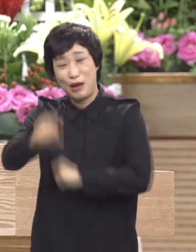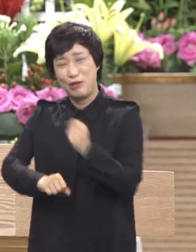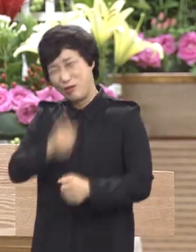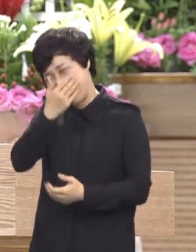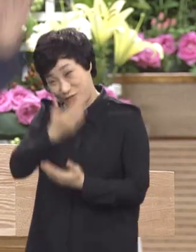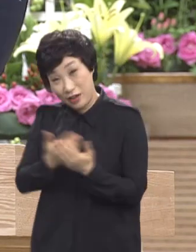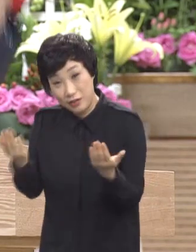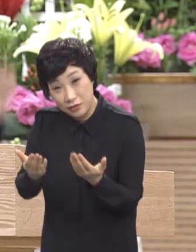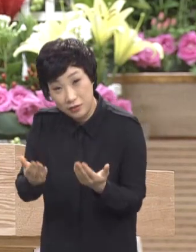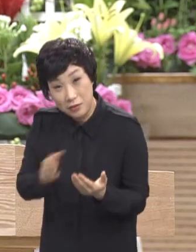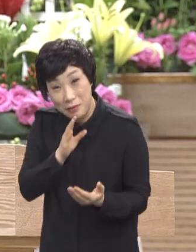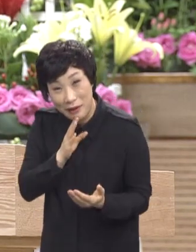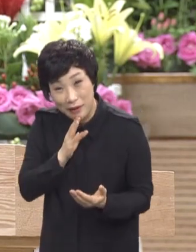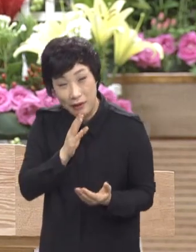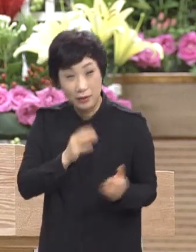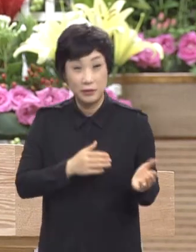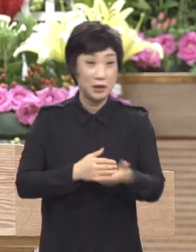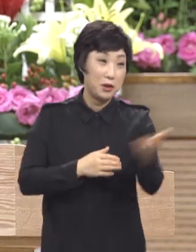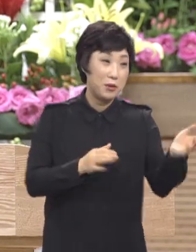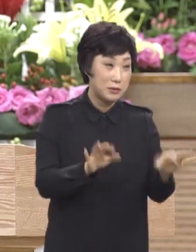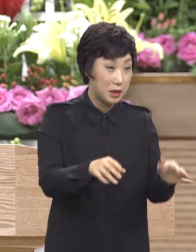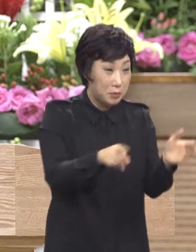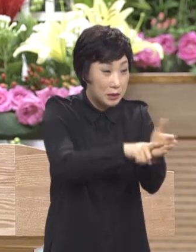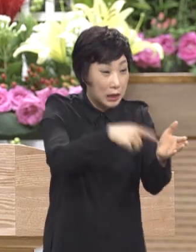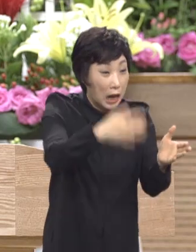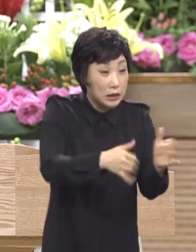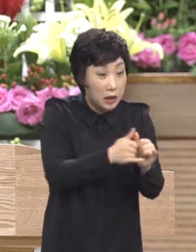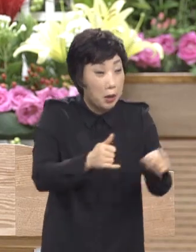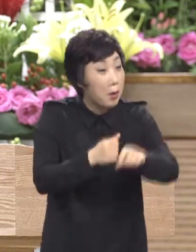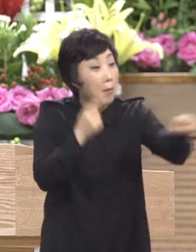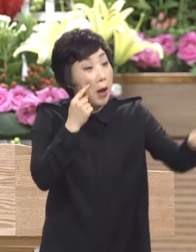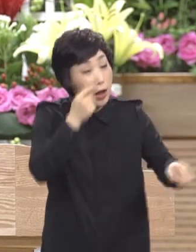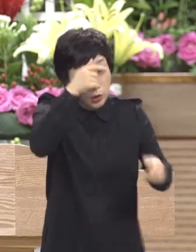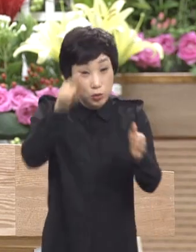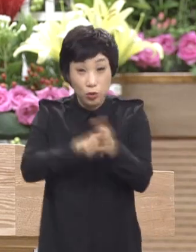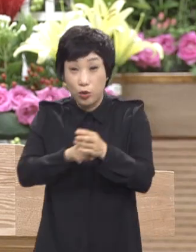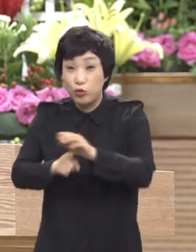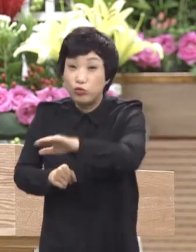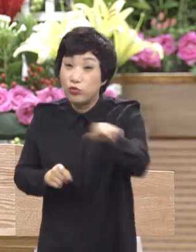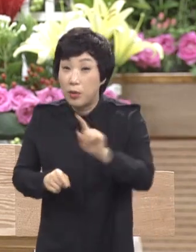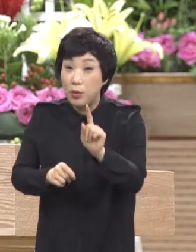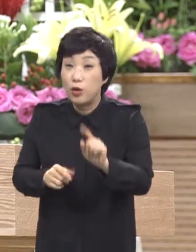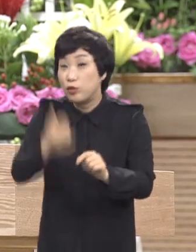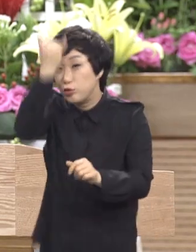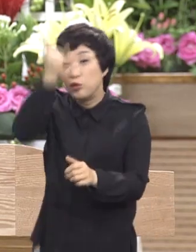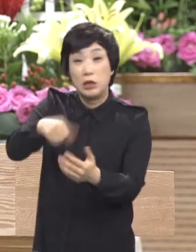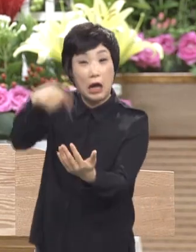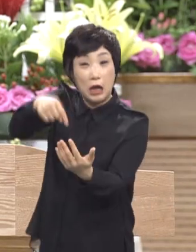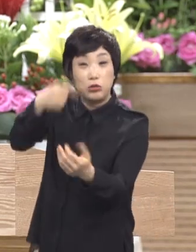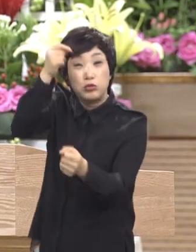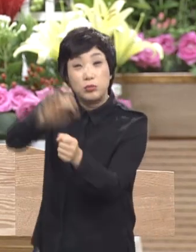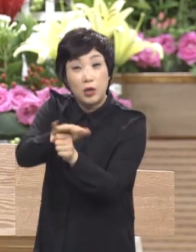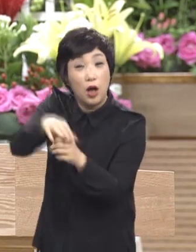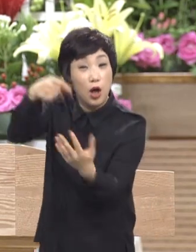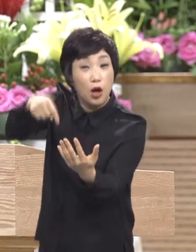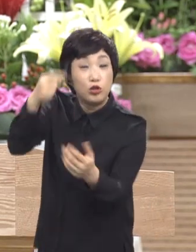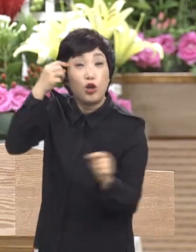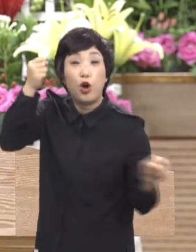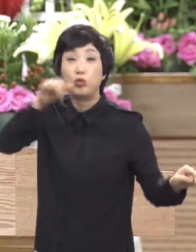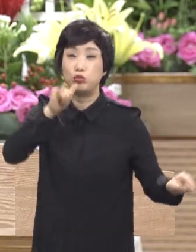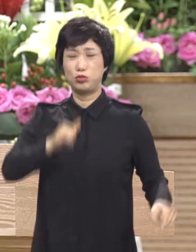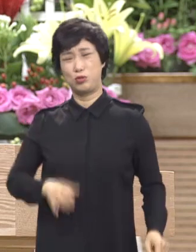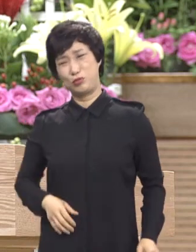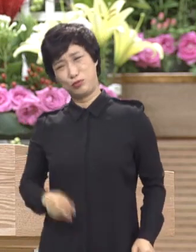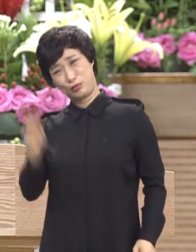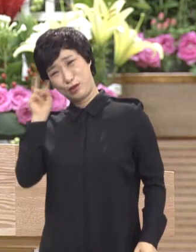사건. 근데 세상 사람들은 기독교가 마치 윤리 도덕을 가르치고 박애주의를 일삼는